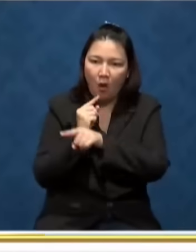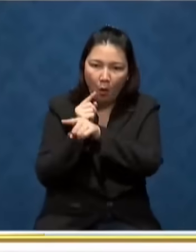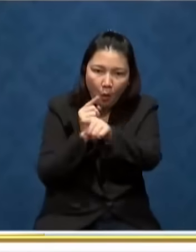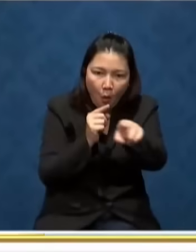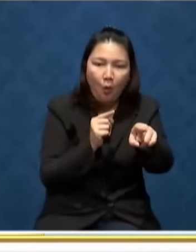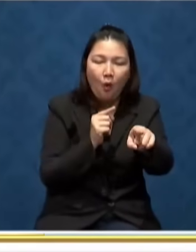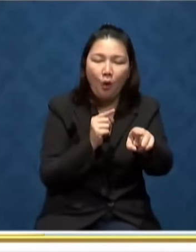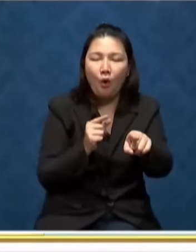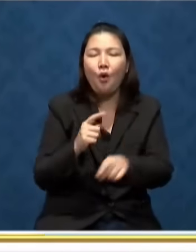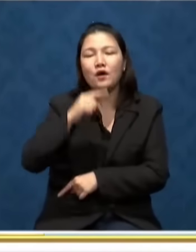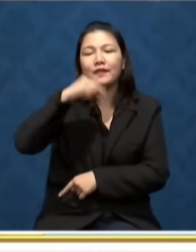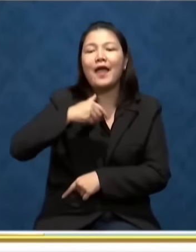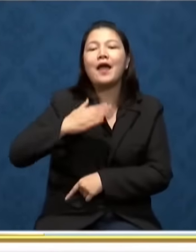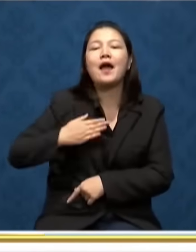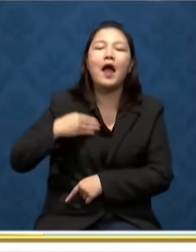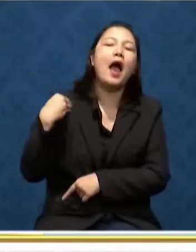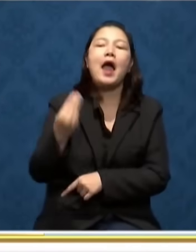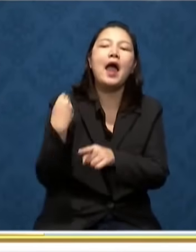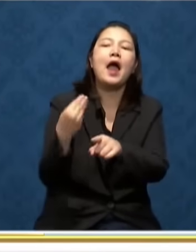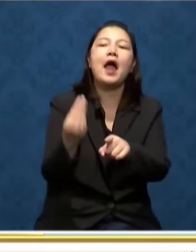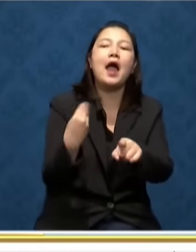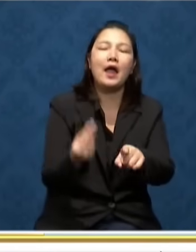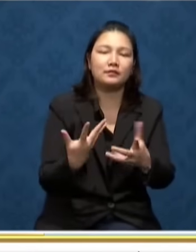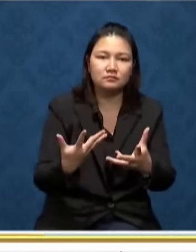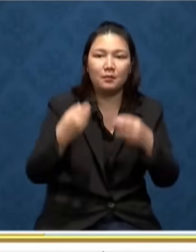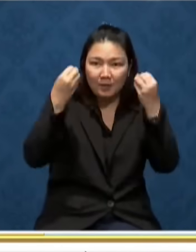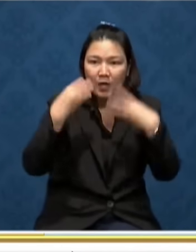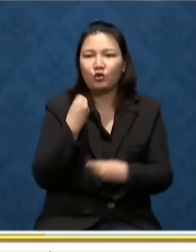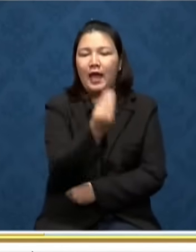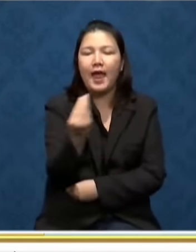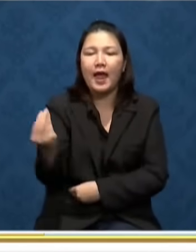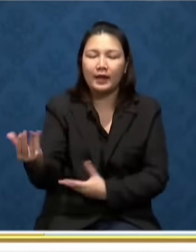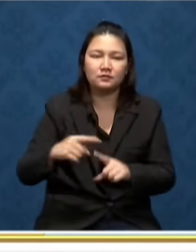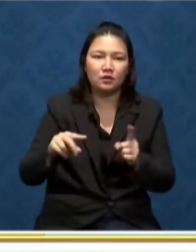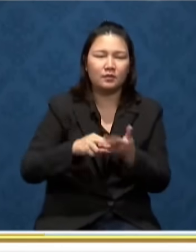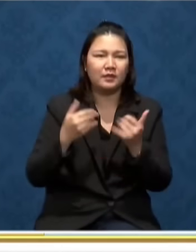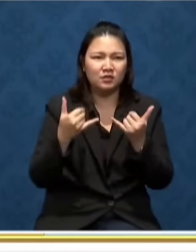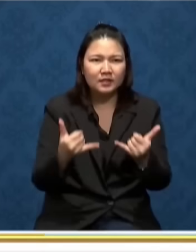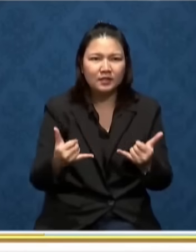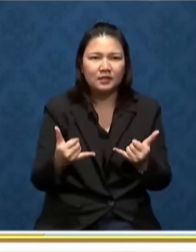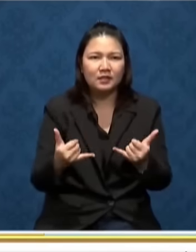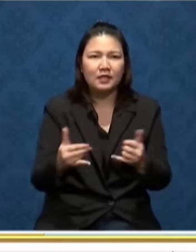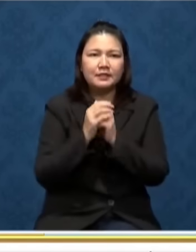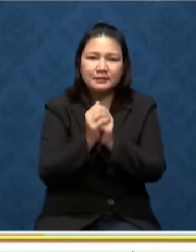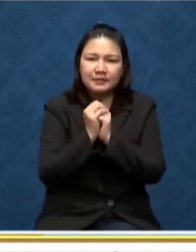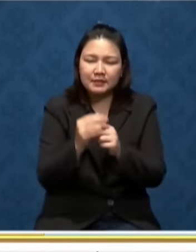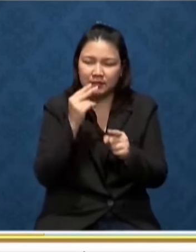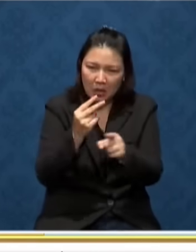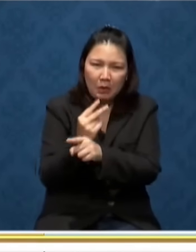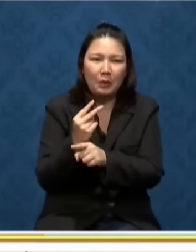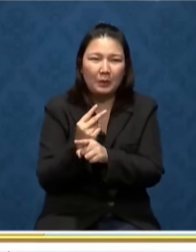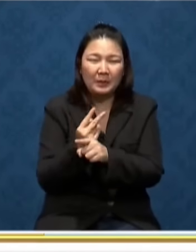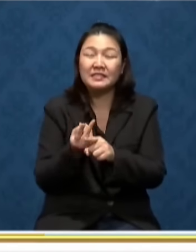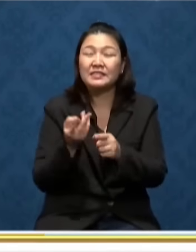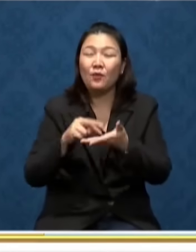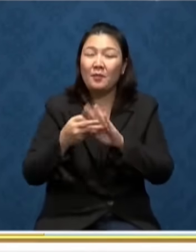จนกระทั่งถูกแฉเรื่องส่วยจีนเรื่องจีนสีเทากำลังจะยึดประเทศเนี่ยนะที่มีการพัวพัน